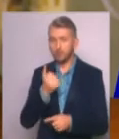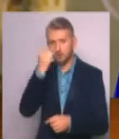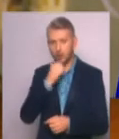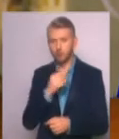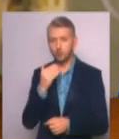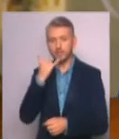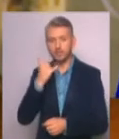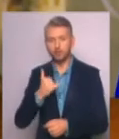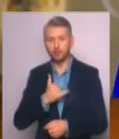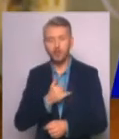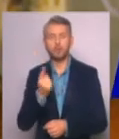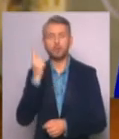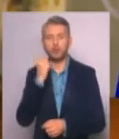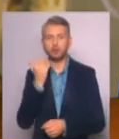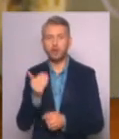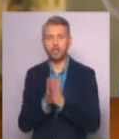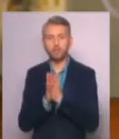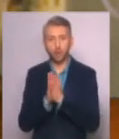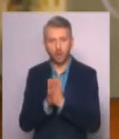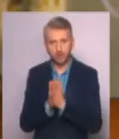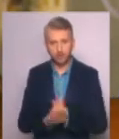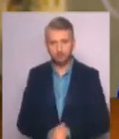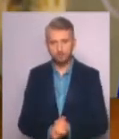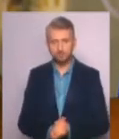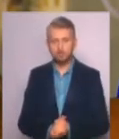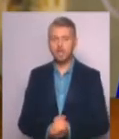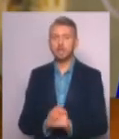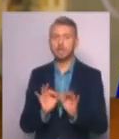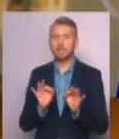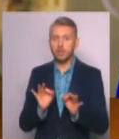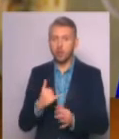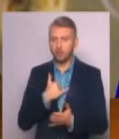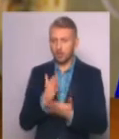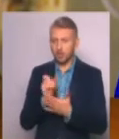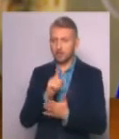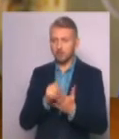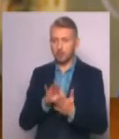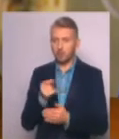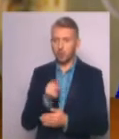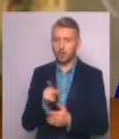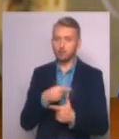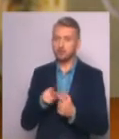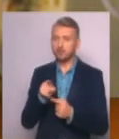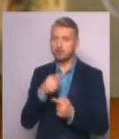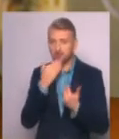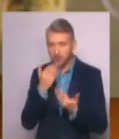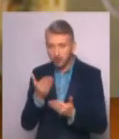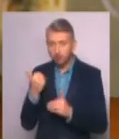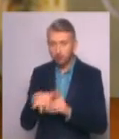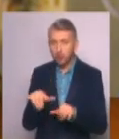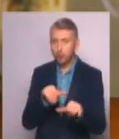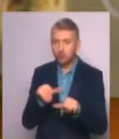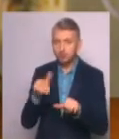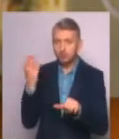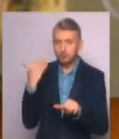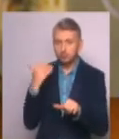що ви зателефонували. Почули ваше прохання. Звичайно, у мене є запитання з приводу того, чи зверталися ви вже кудись з